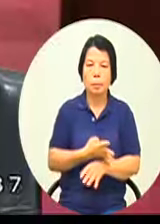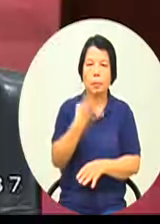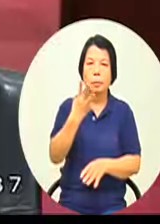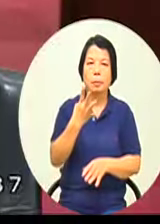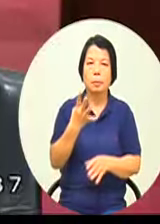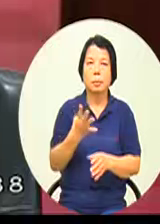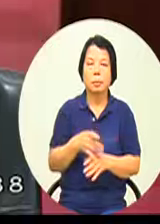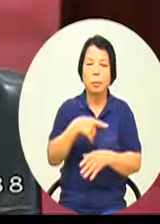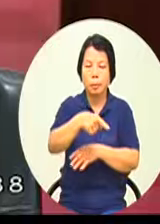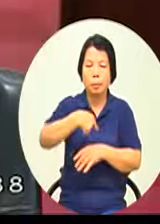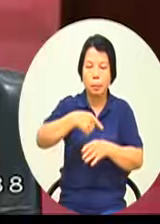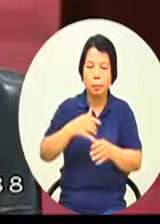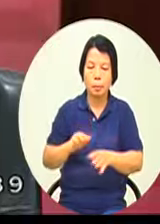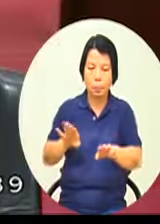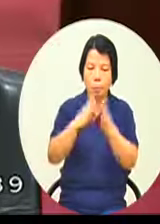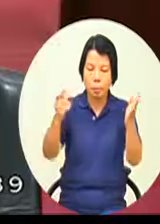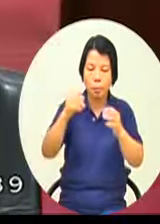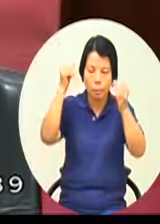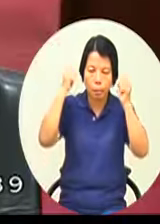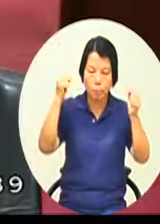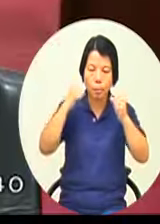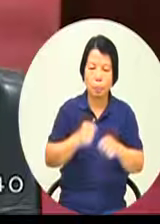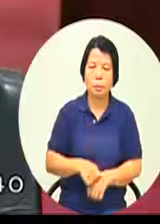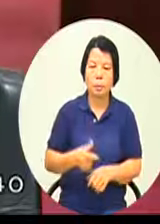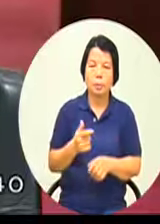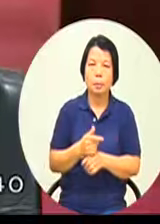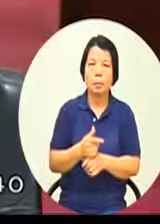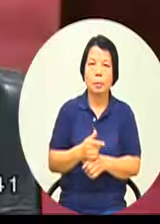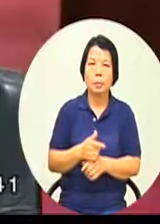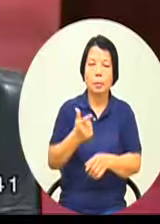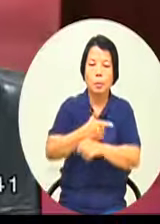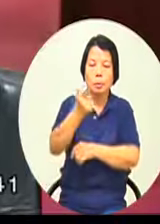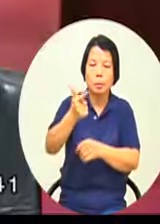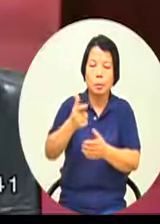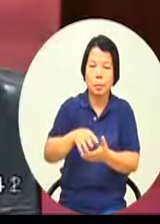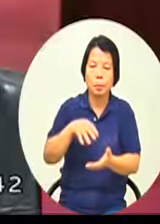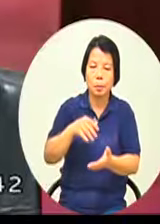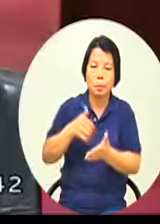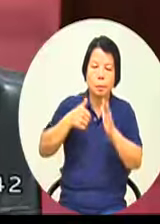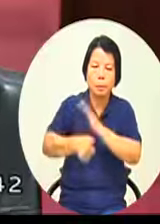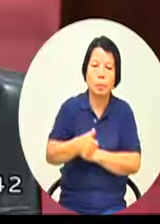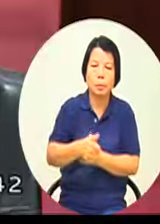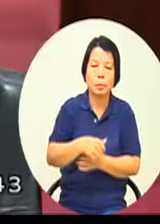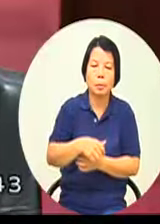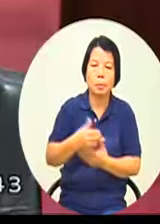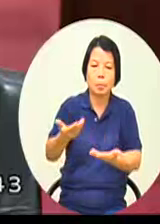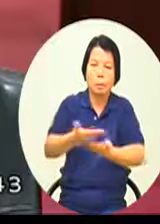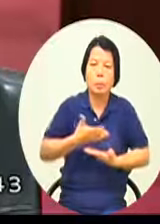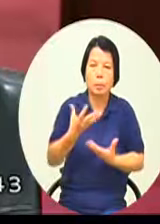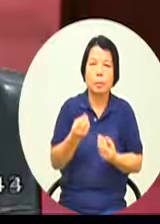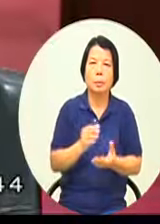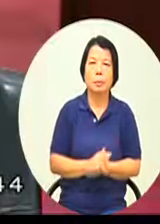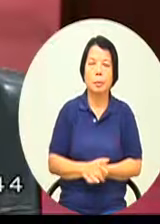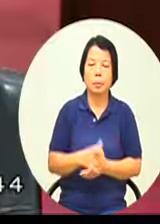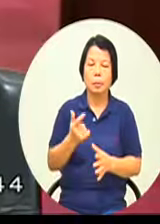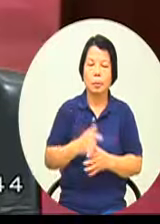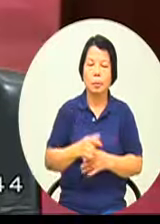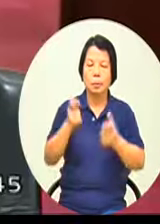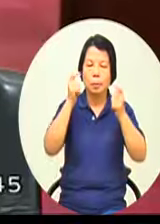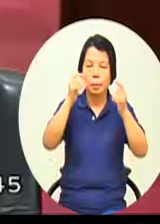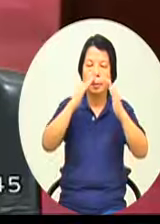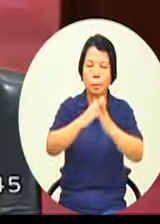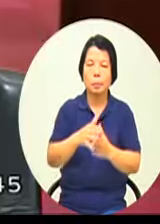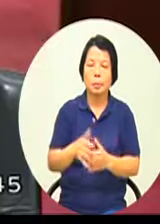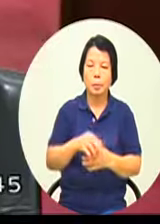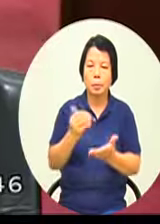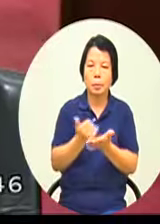予人入去运动嘛吼。啊，然后六点过就是讲是市民的乡亲们进入这边去收费嘛。当然，敢若市政府这边才平九千万嘛吼，